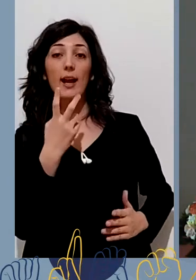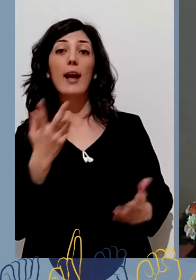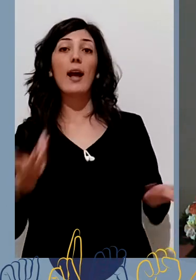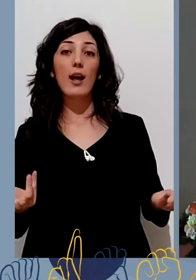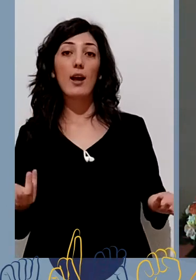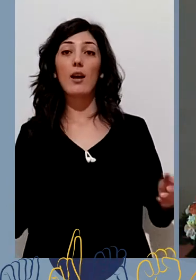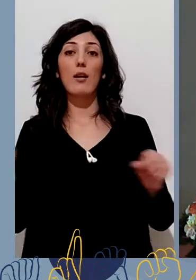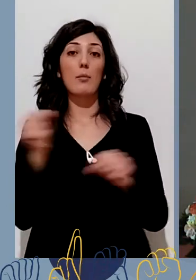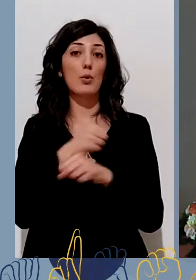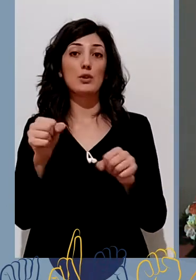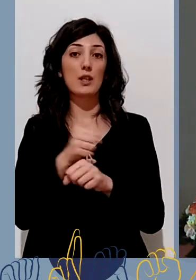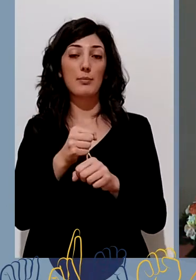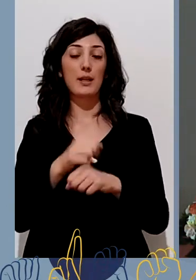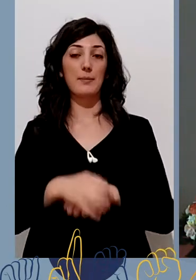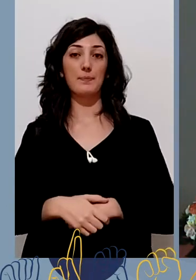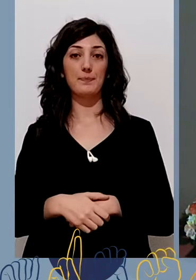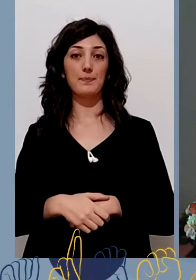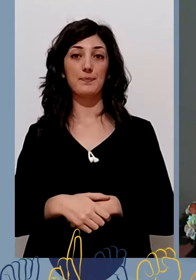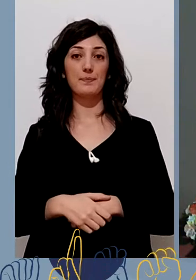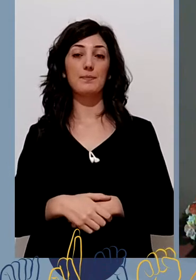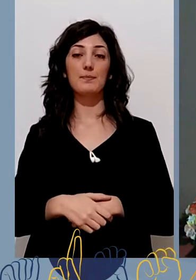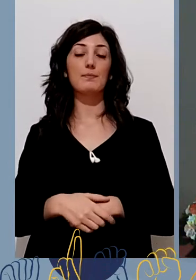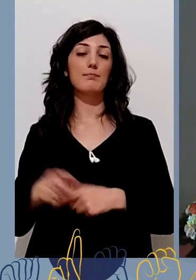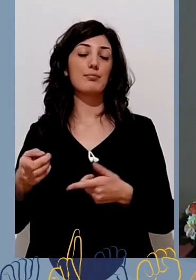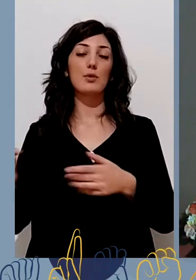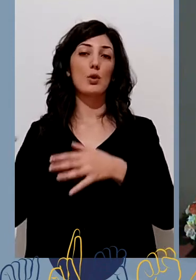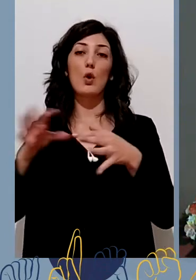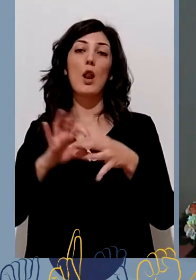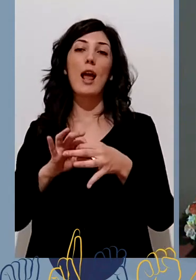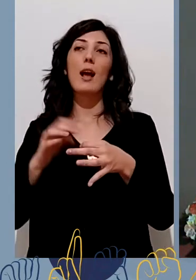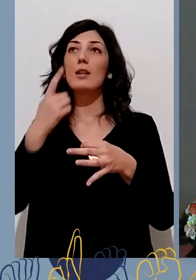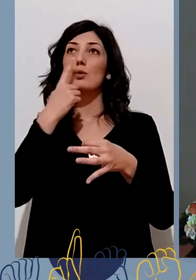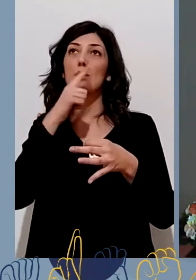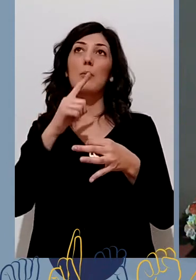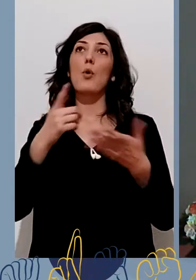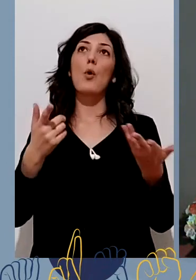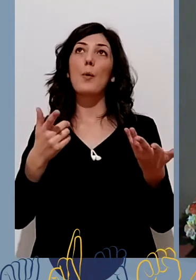meno, e perciò si adatta di più con una serie